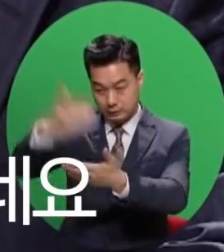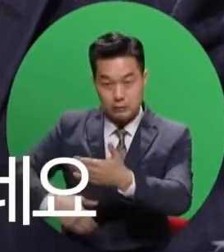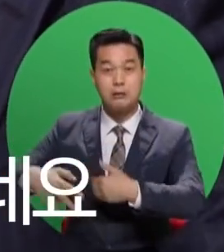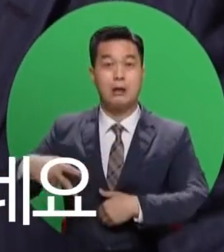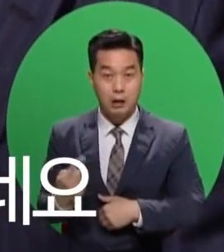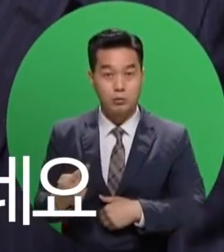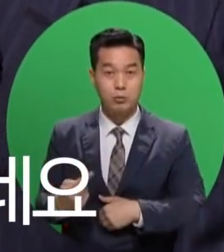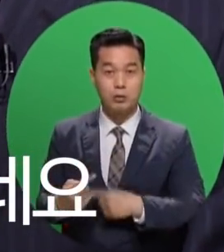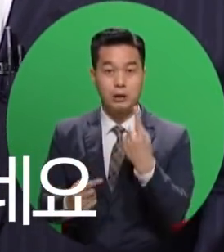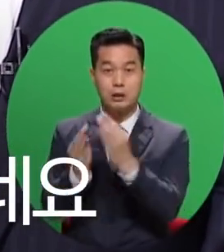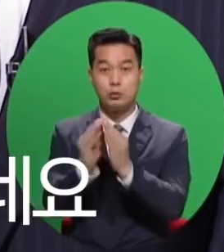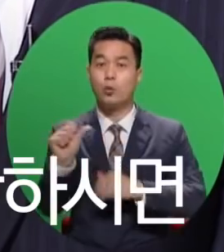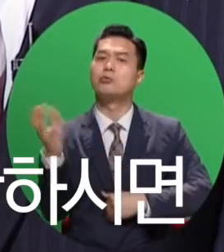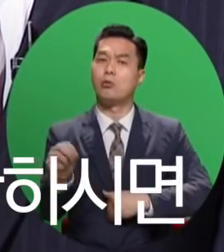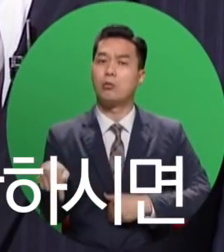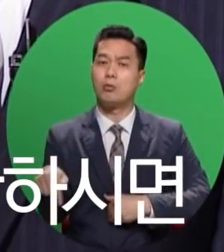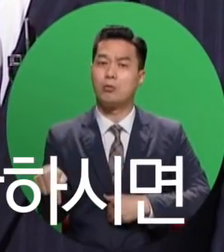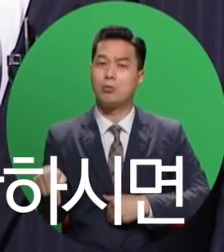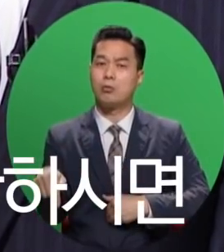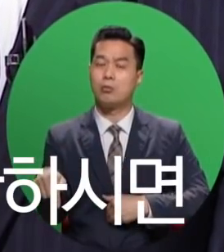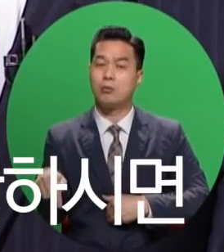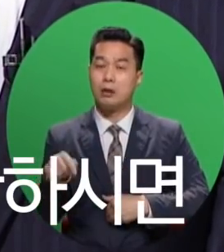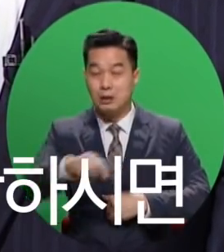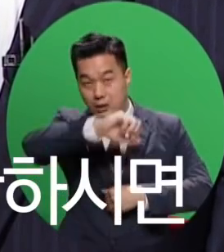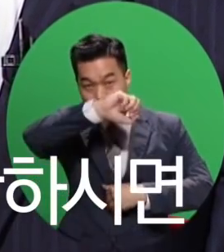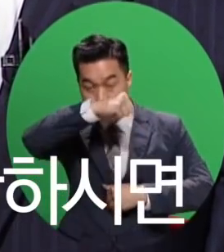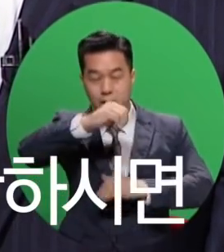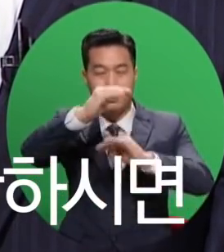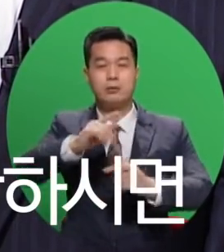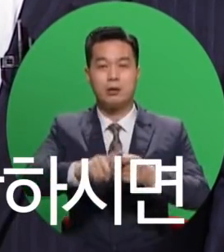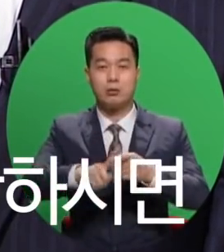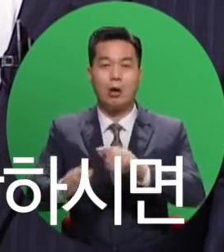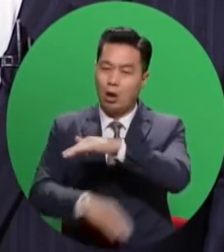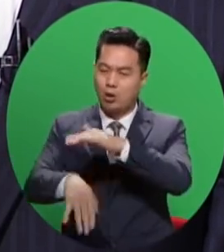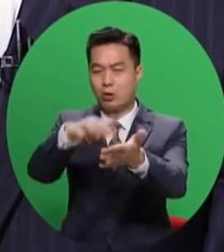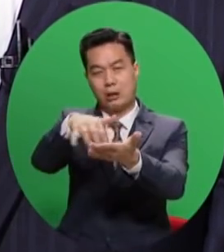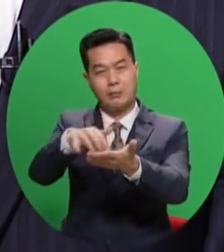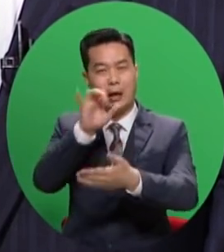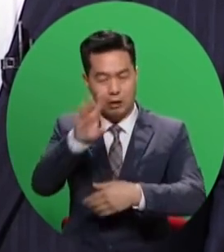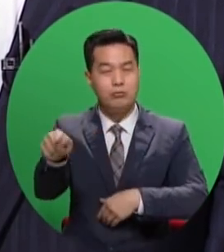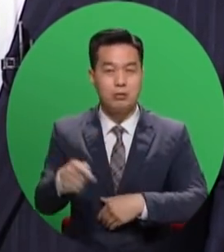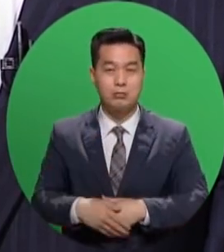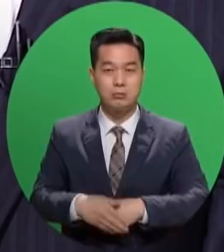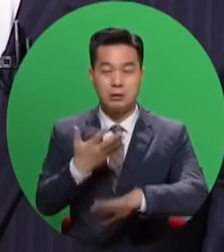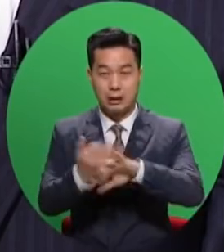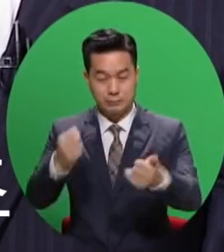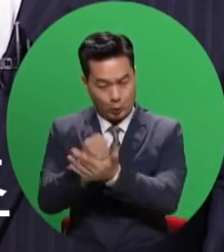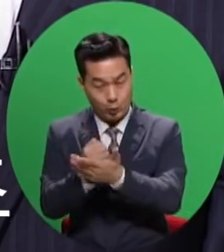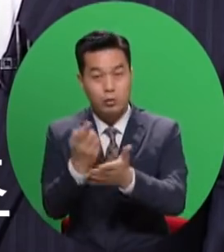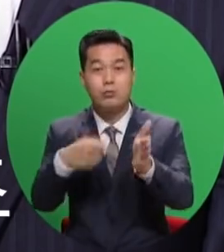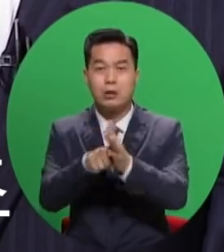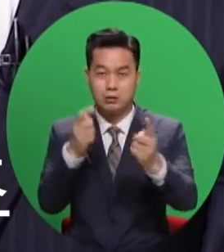1일 조선옥 이 되는 그래도 그 예사 그 예산을 그런 식으로 못하리 로 계산 하시면 안되는 거죠 남을 공격하려면